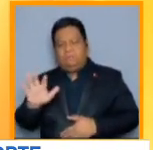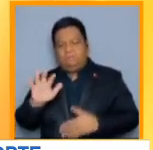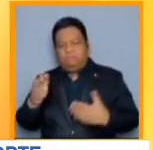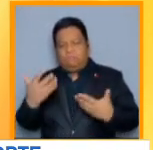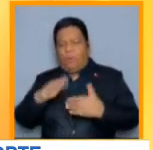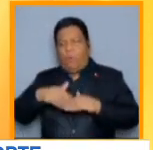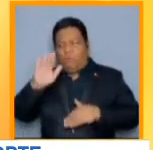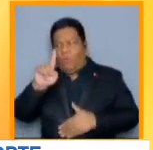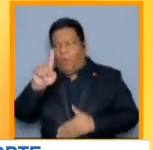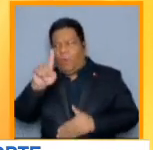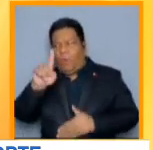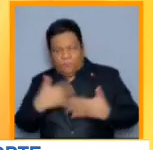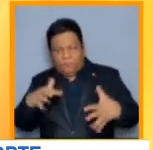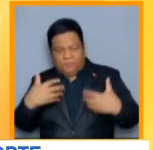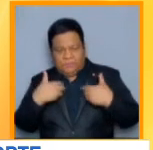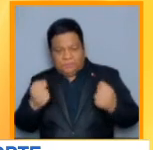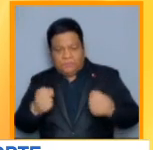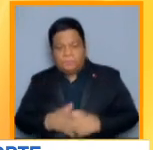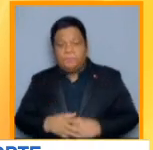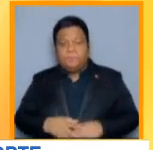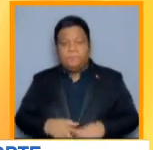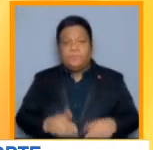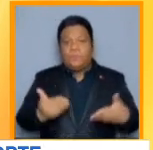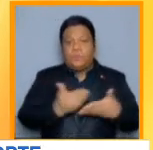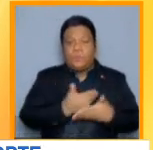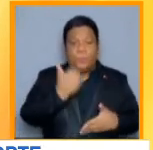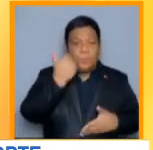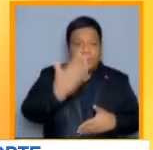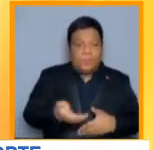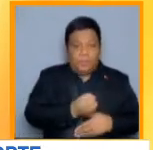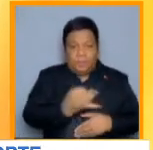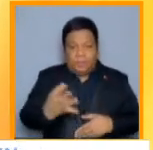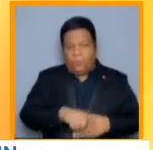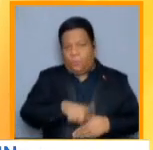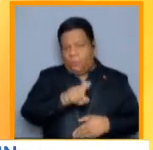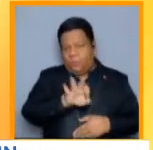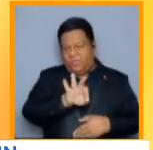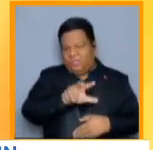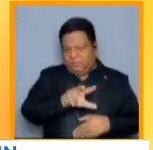naman ang nadagdag sa mga nasawi. Sa kabuuan,